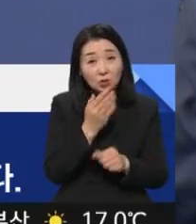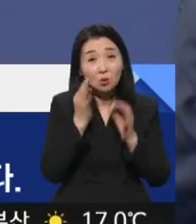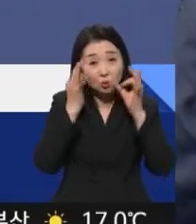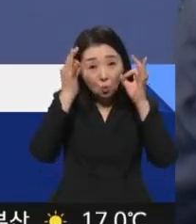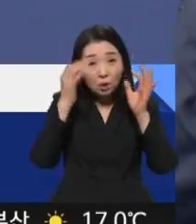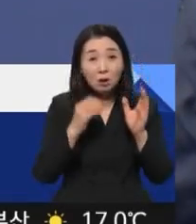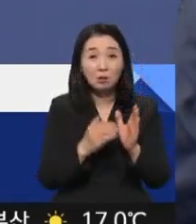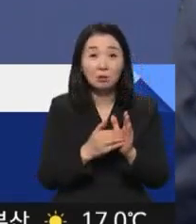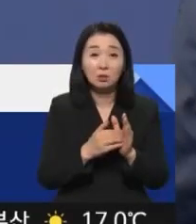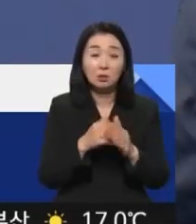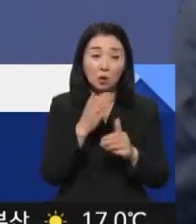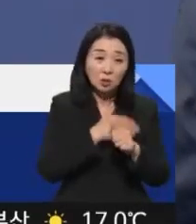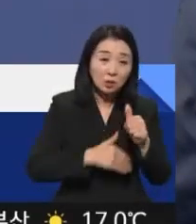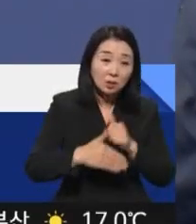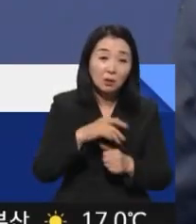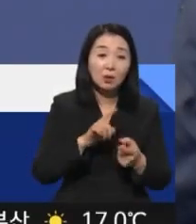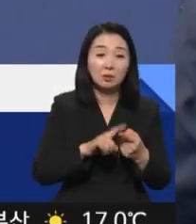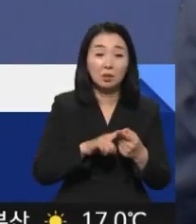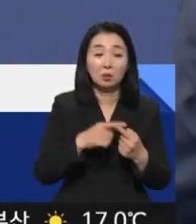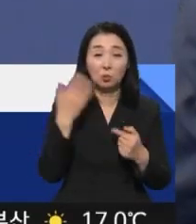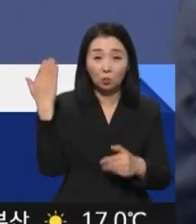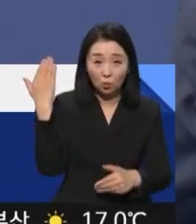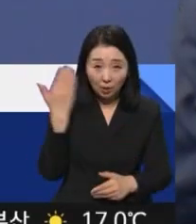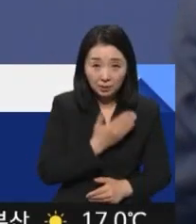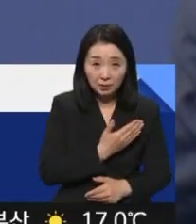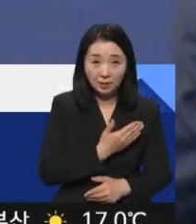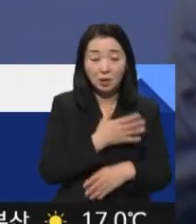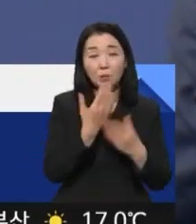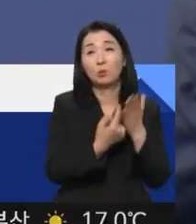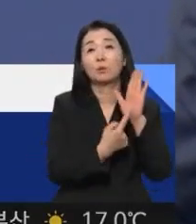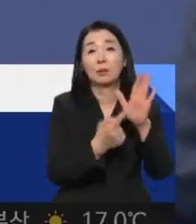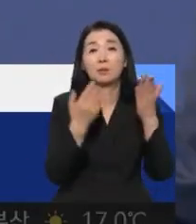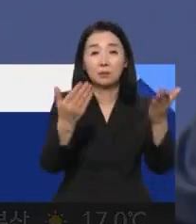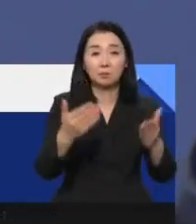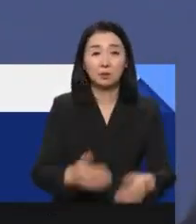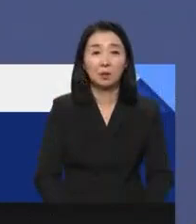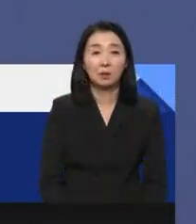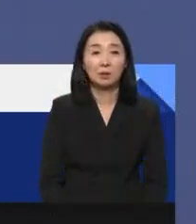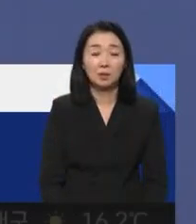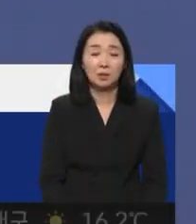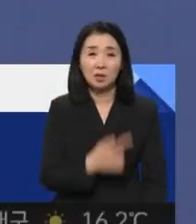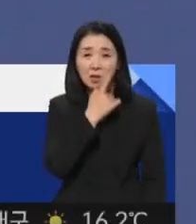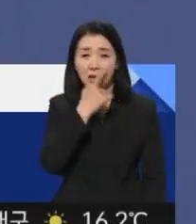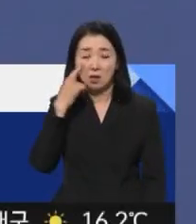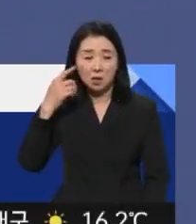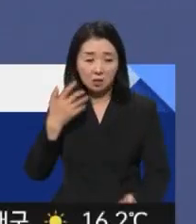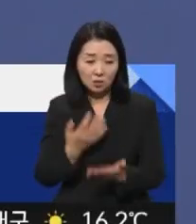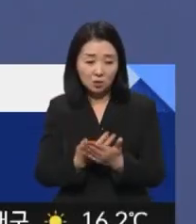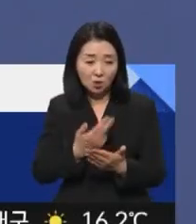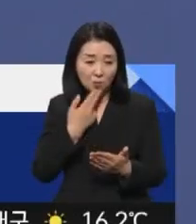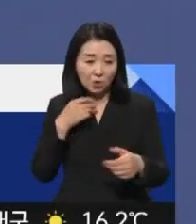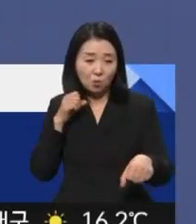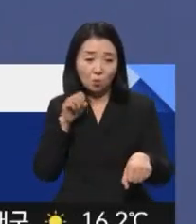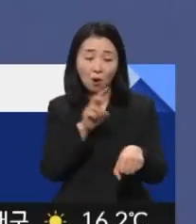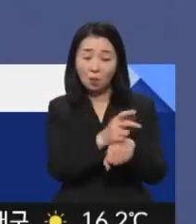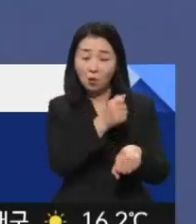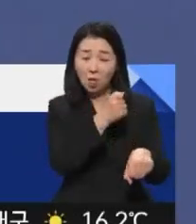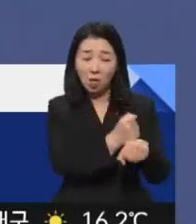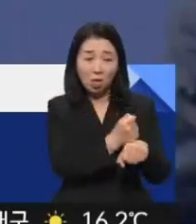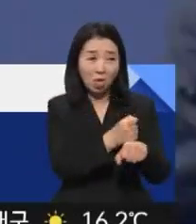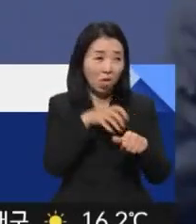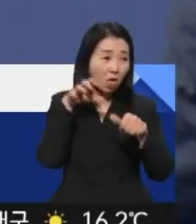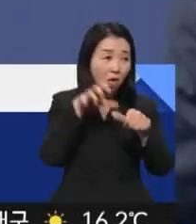당시에 모든 상황을 투명하게 다 밝혔습니다. 근거 없이 월북으로 몰아간 적도